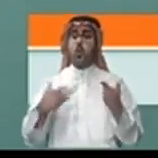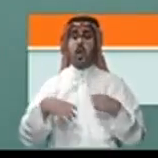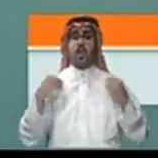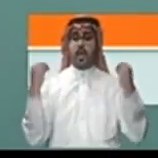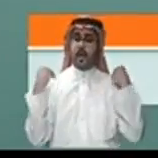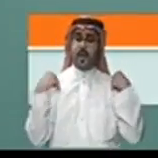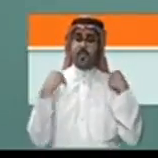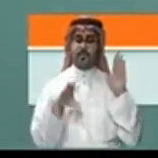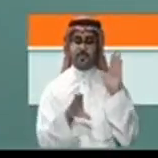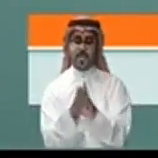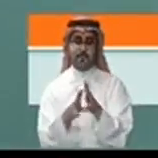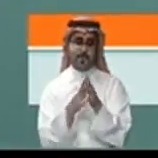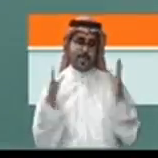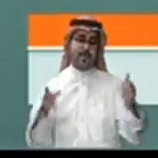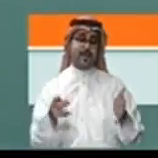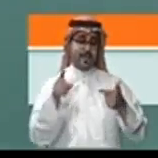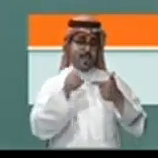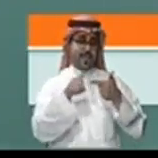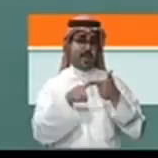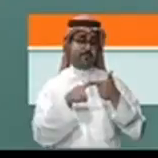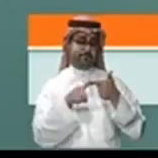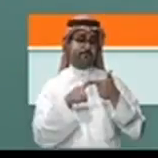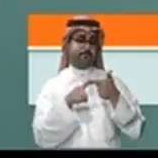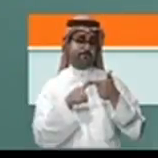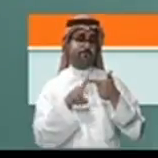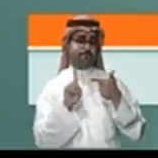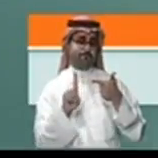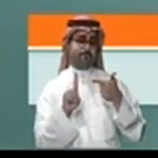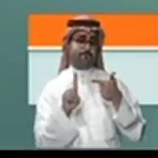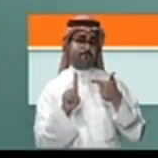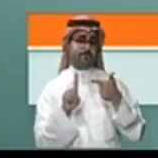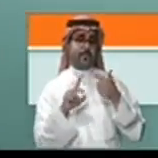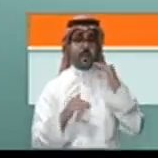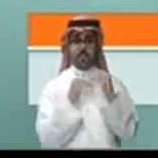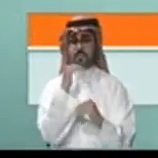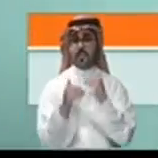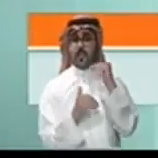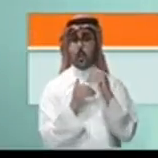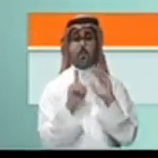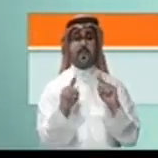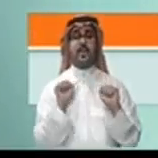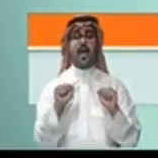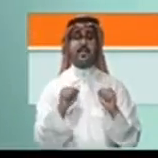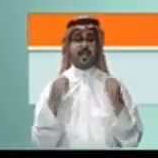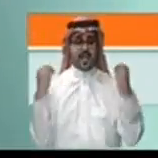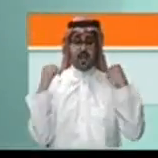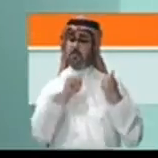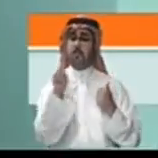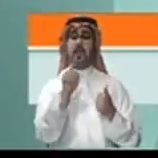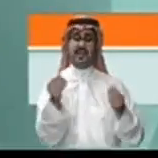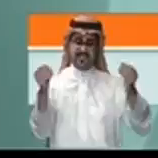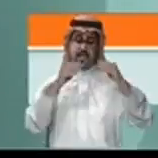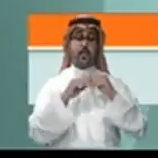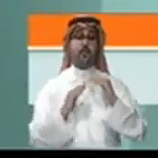من هذا الاهتمام ومن هذه الرعاية. الأمر ليس فقط مجرد تطور لمستقبل الرياضة، بل